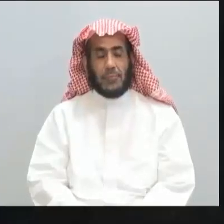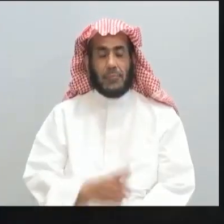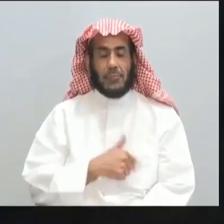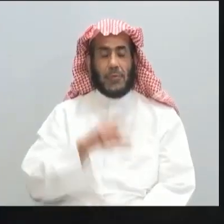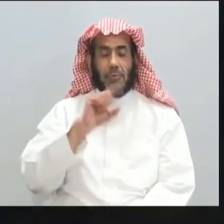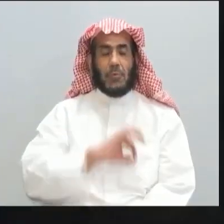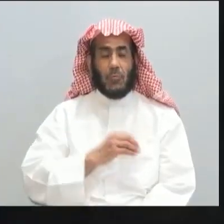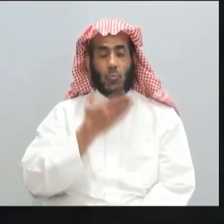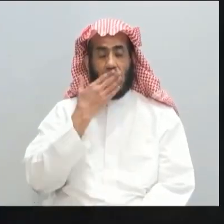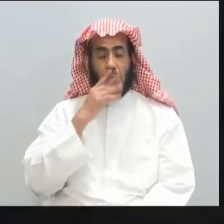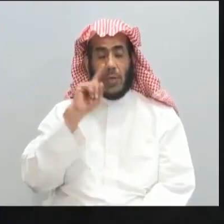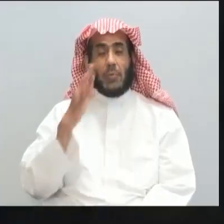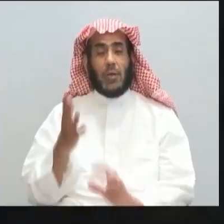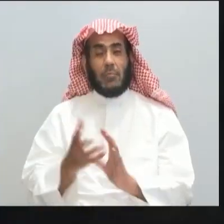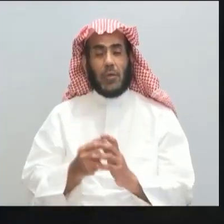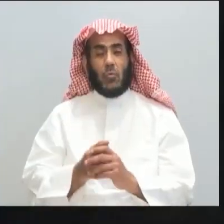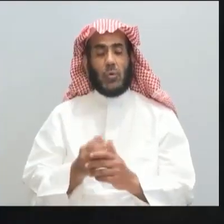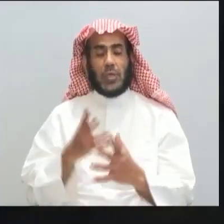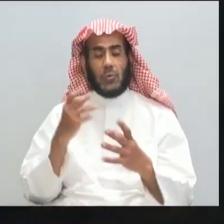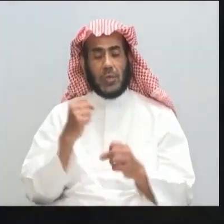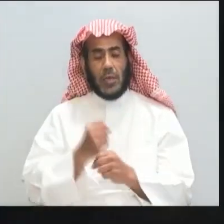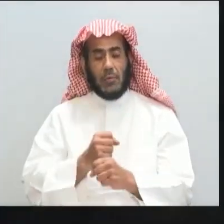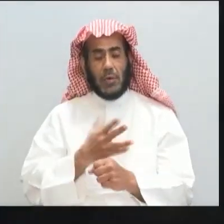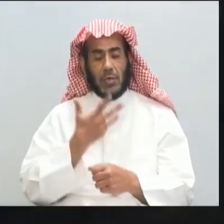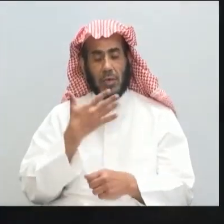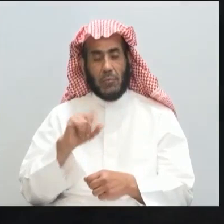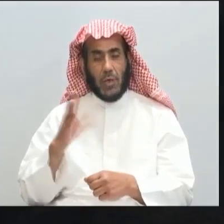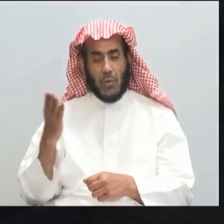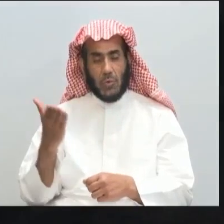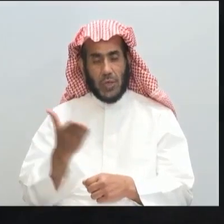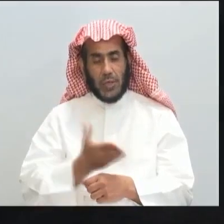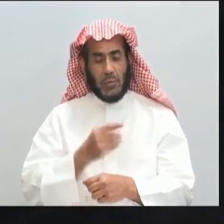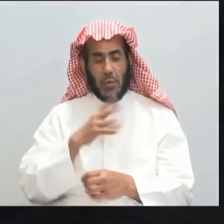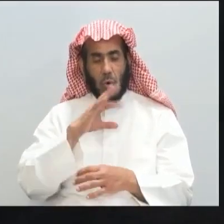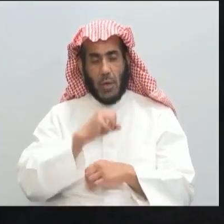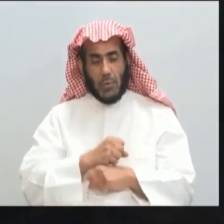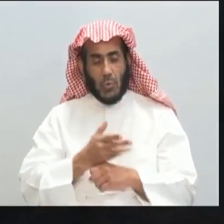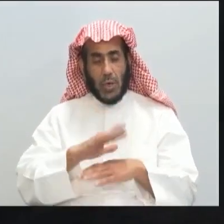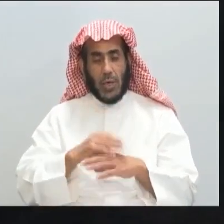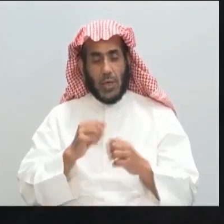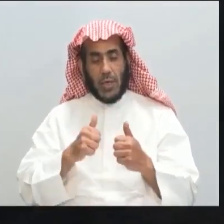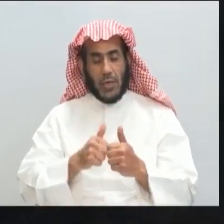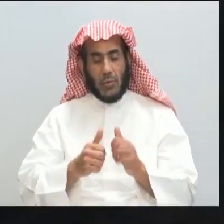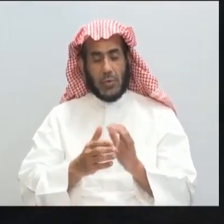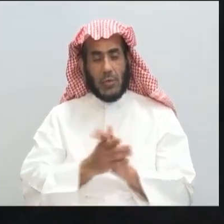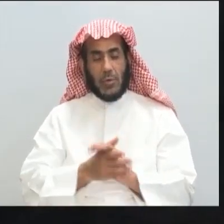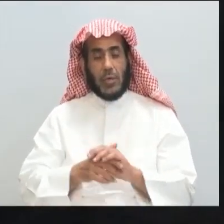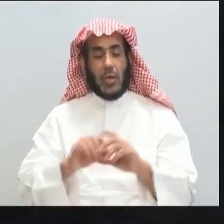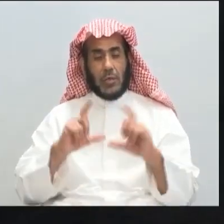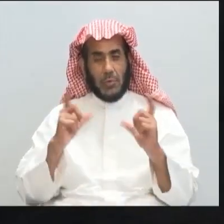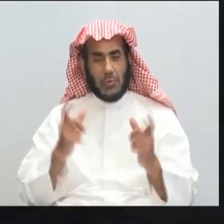بسم الله الرحمن الرحيم الحمد لله رب العالمين والصلاه والسلام على اشرف الانبياء والمرسلين نبينا محمد وعلى اله وصحبه